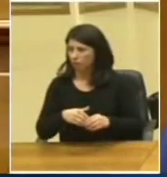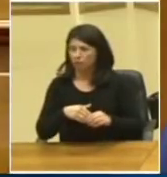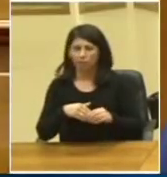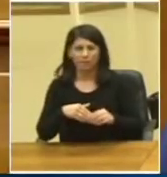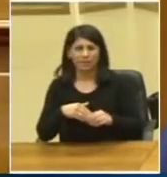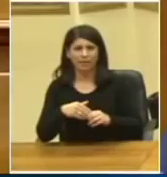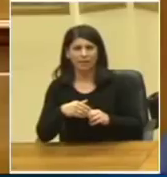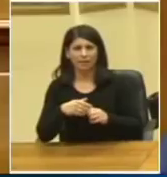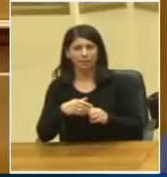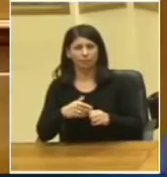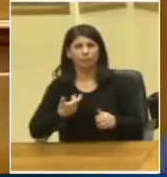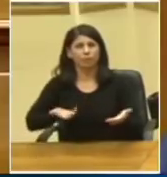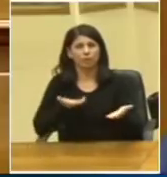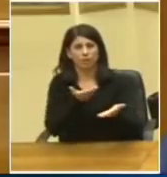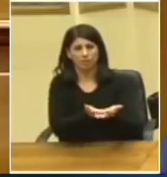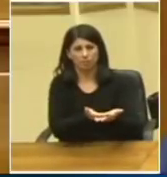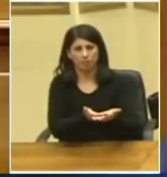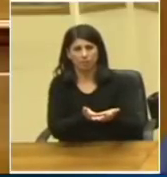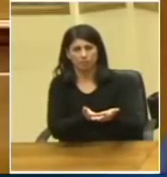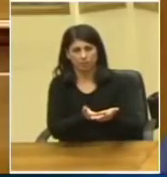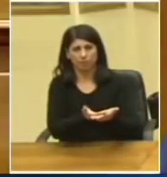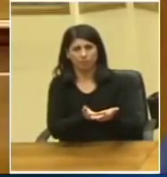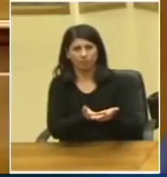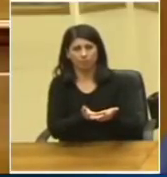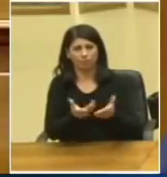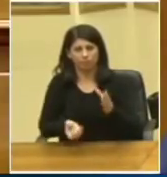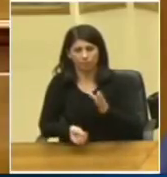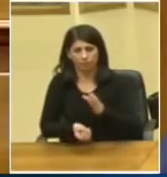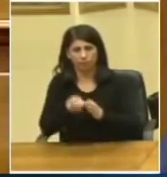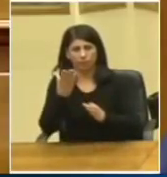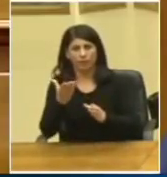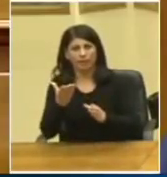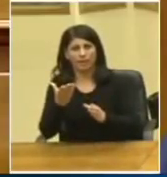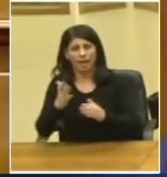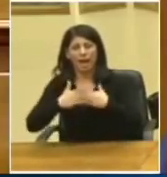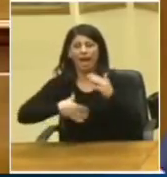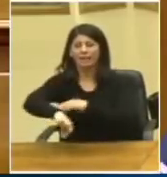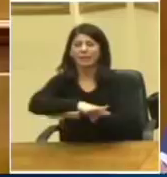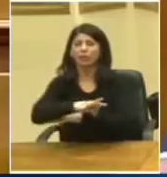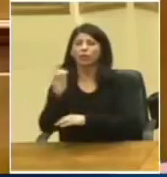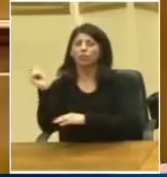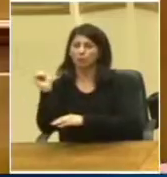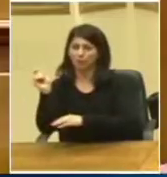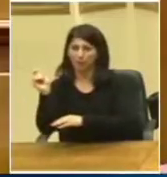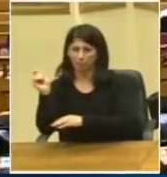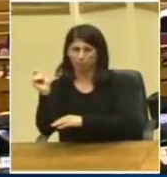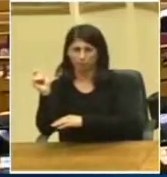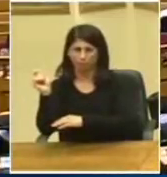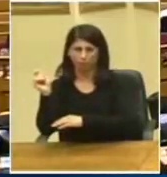η πρότασή μας για τη νέα αρχιτεκτονική του πολιτεύματος.